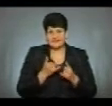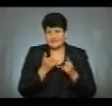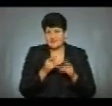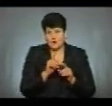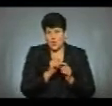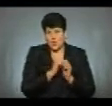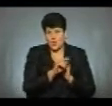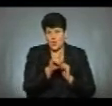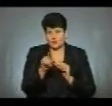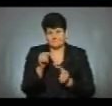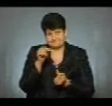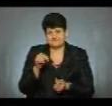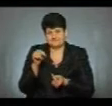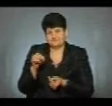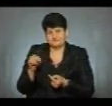кожного з